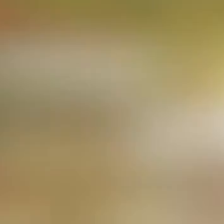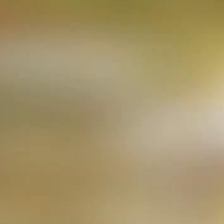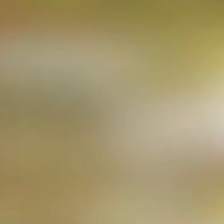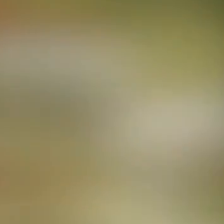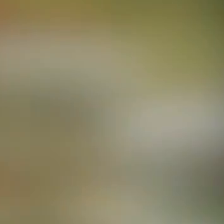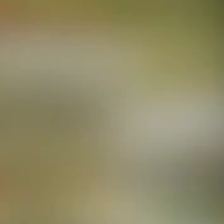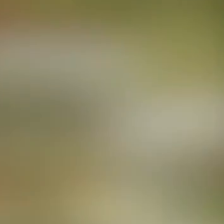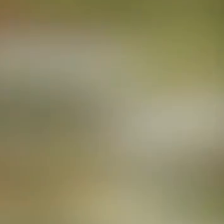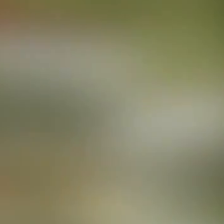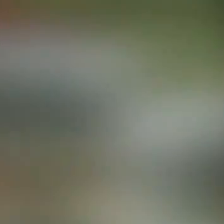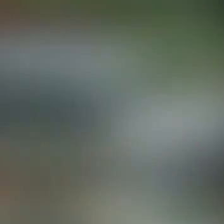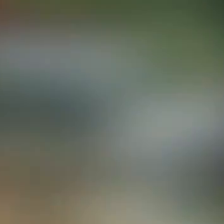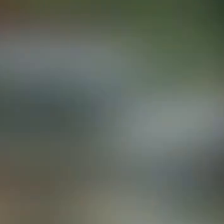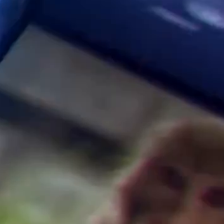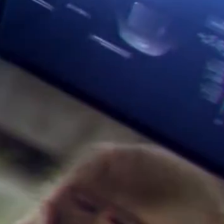एनटीभी कोहलपुर।